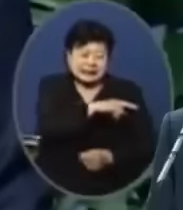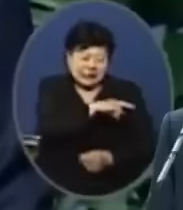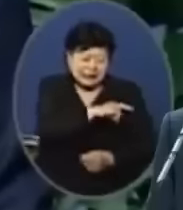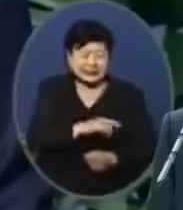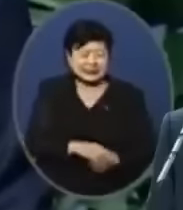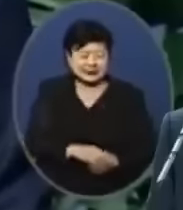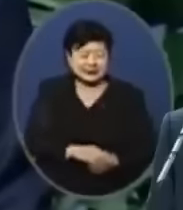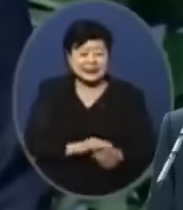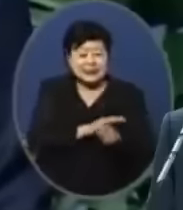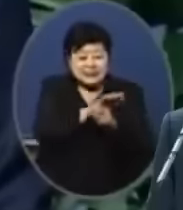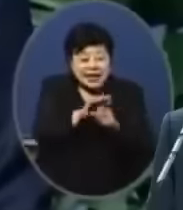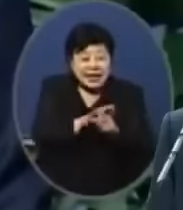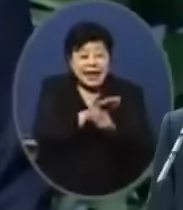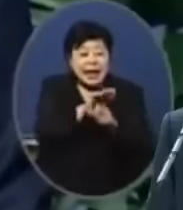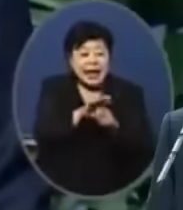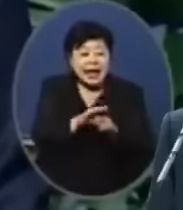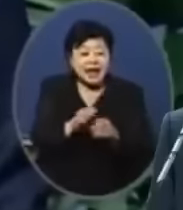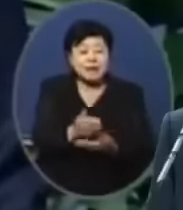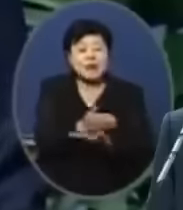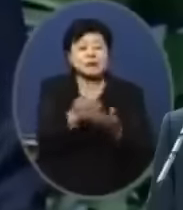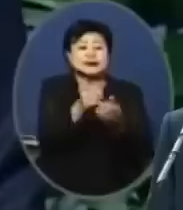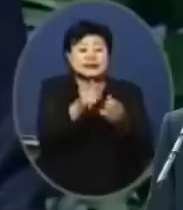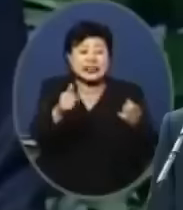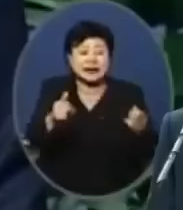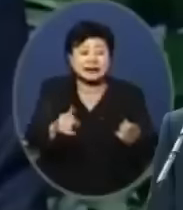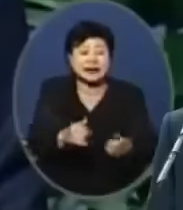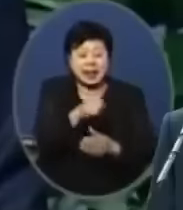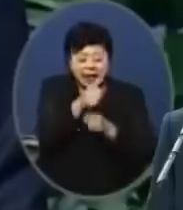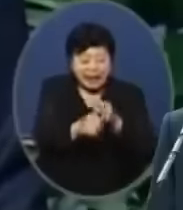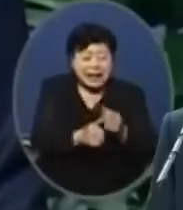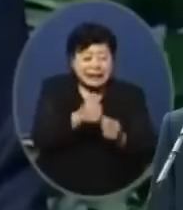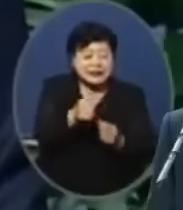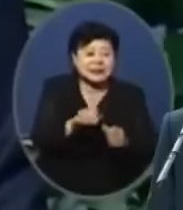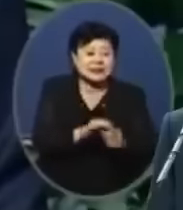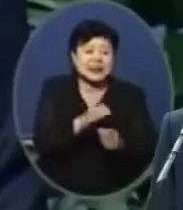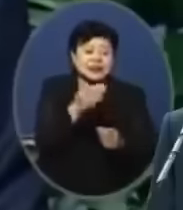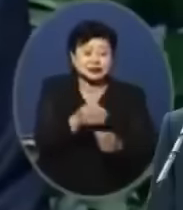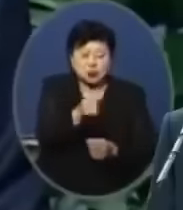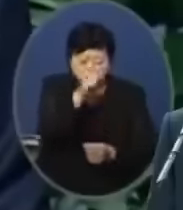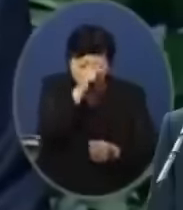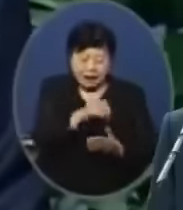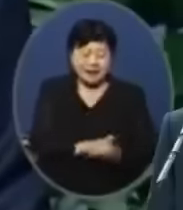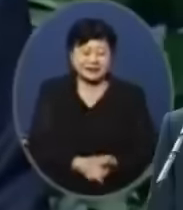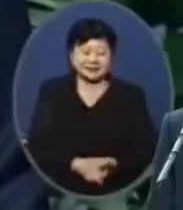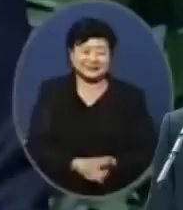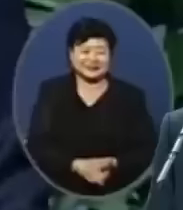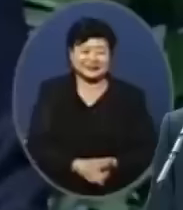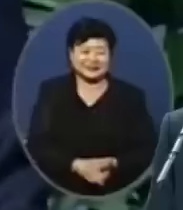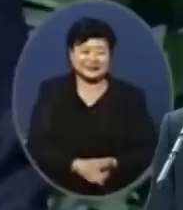했는데 사랑을 베푸는 사람을 하나님은 사랑하고 좋아하시는 것입니다.